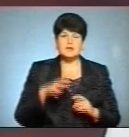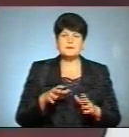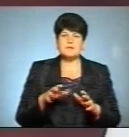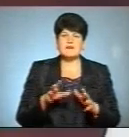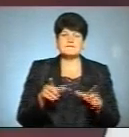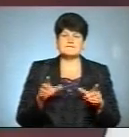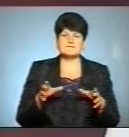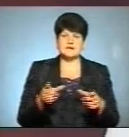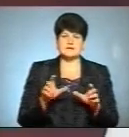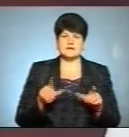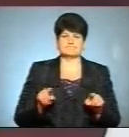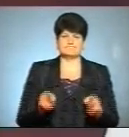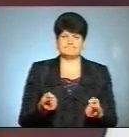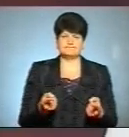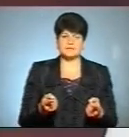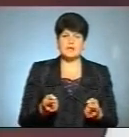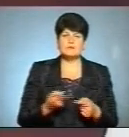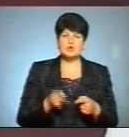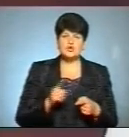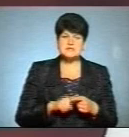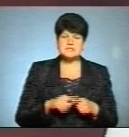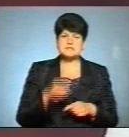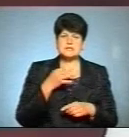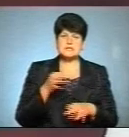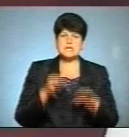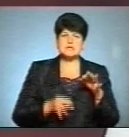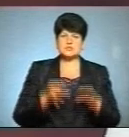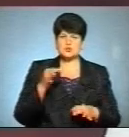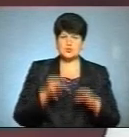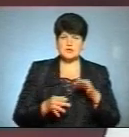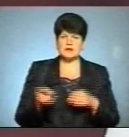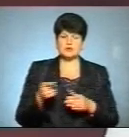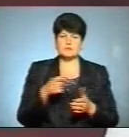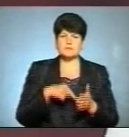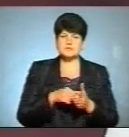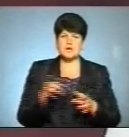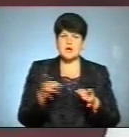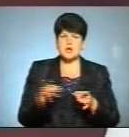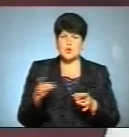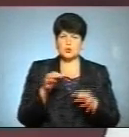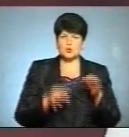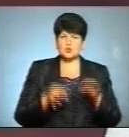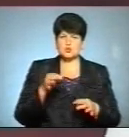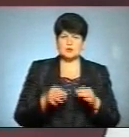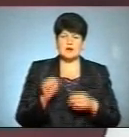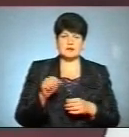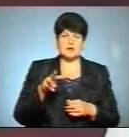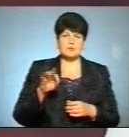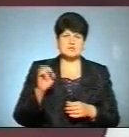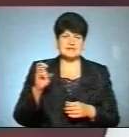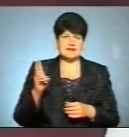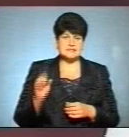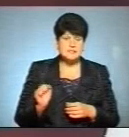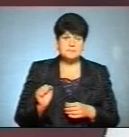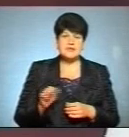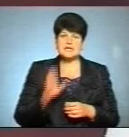заходу. Це тримання під вартою. Про це Суспільному розповіла суддя-спікер Тернопільського міськрайонного суду Анна Мостецька. За її словами,